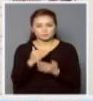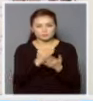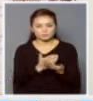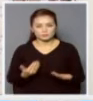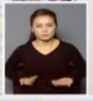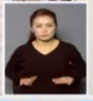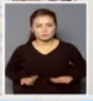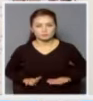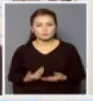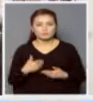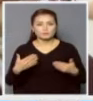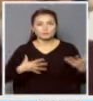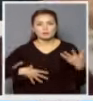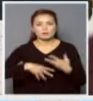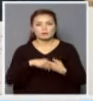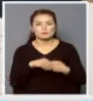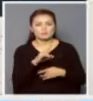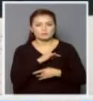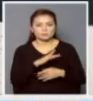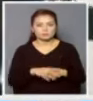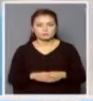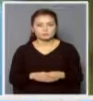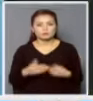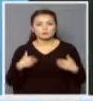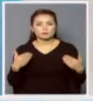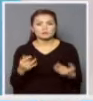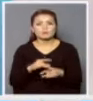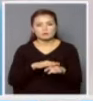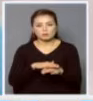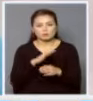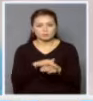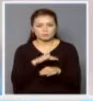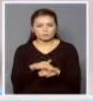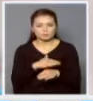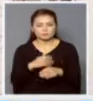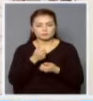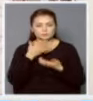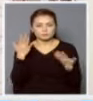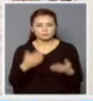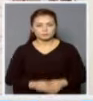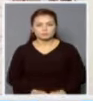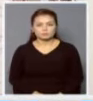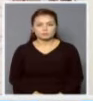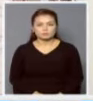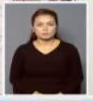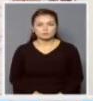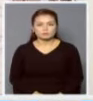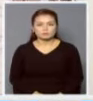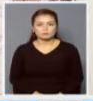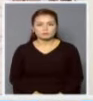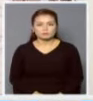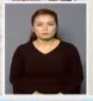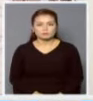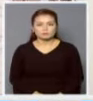для жителей. Я поздравляю всех с этим юбилеем. Желаю нашей стране благополучия и процветания.